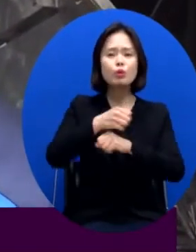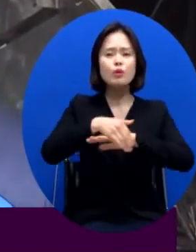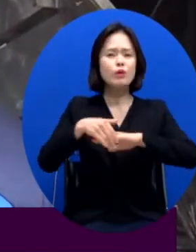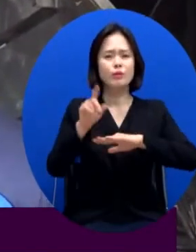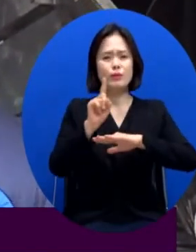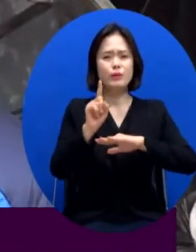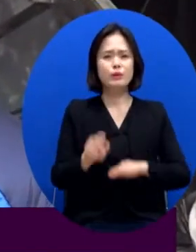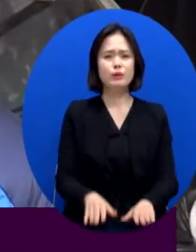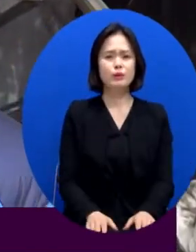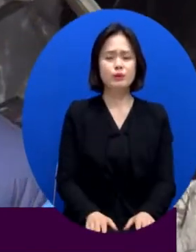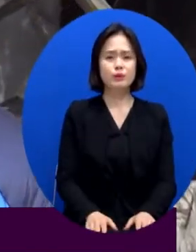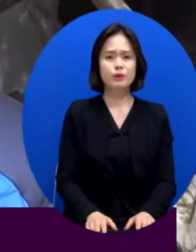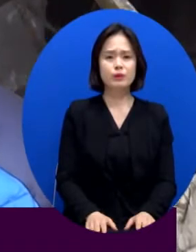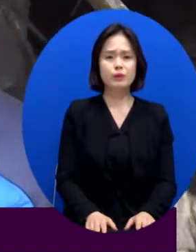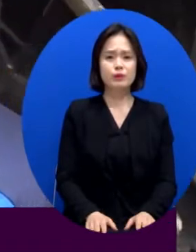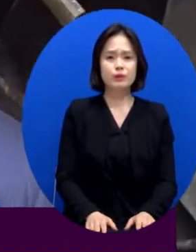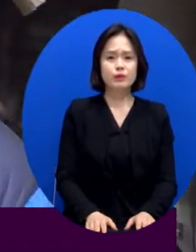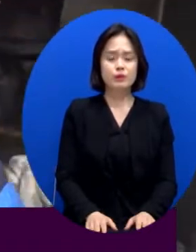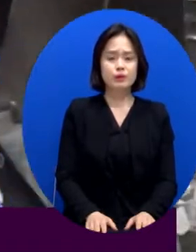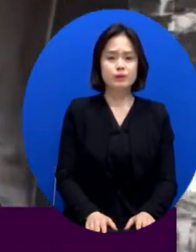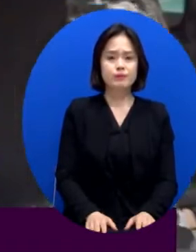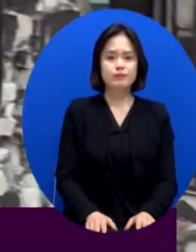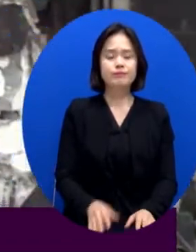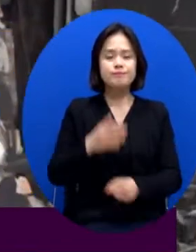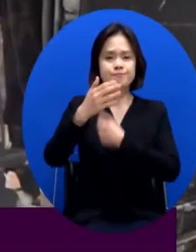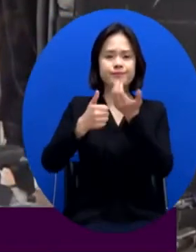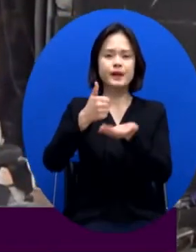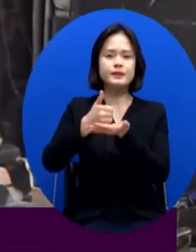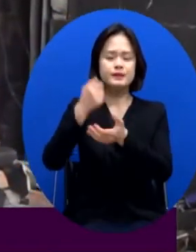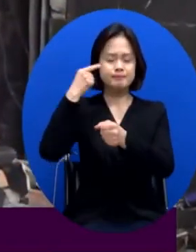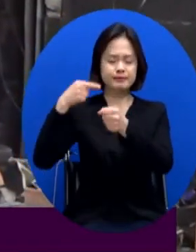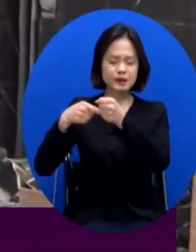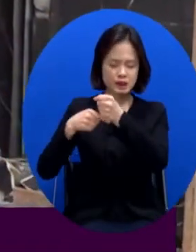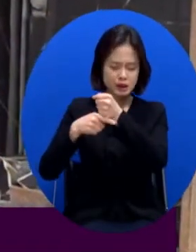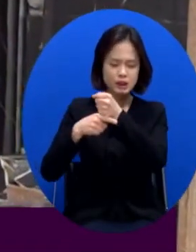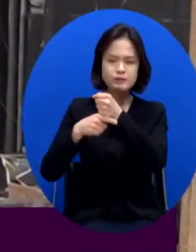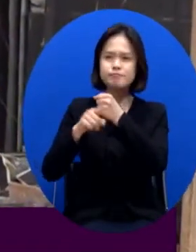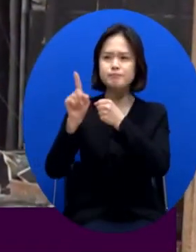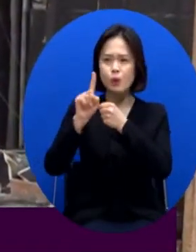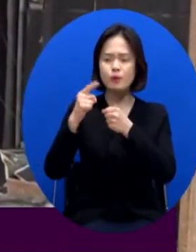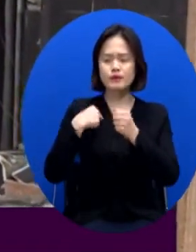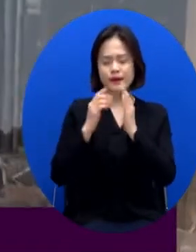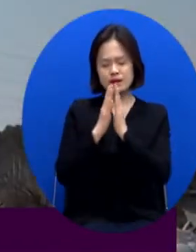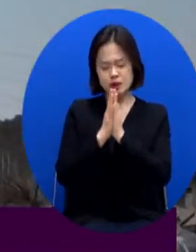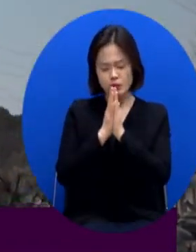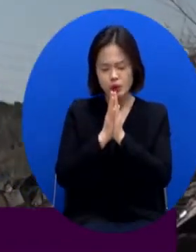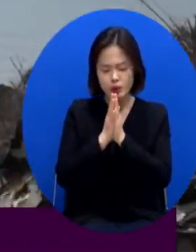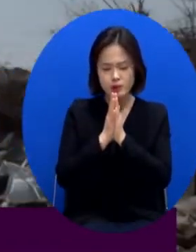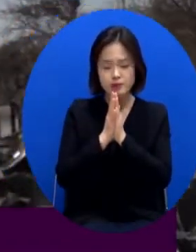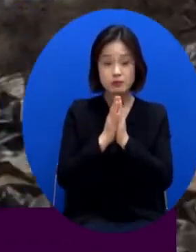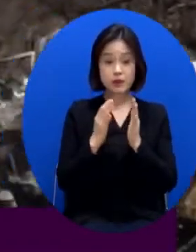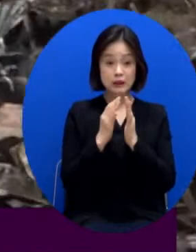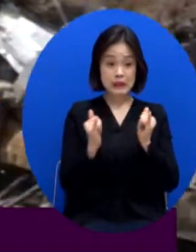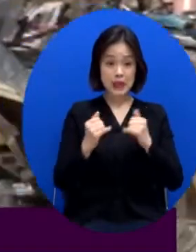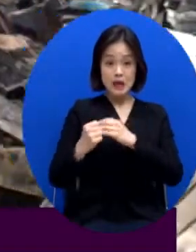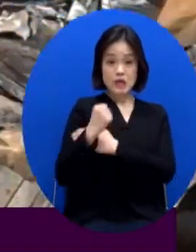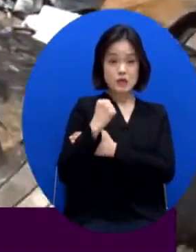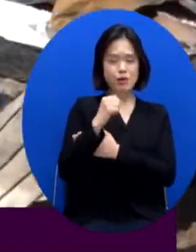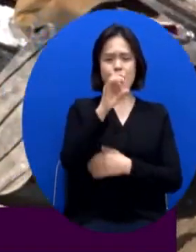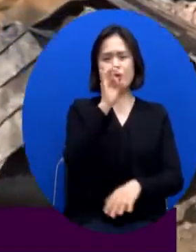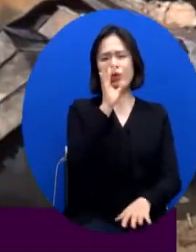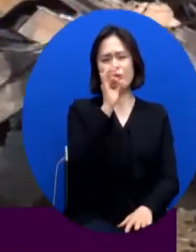예정이세요? 이거는 저 하나님 뜻이 때문에 기도로서 해야지 뭐 사람으로는 할수 없는 것